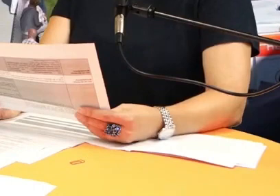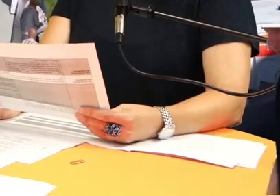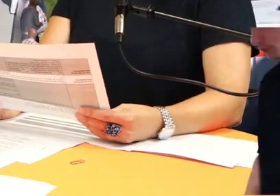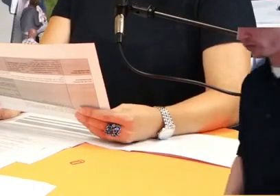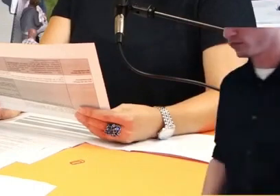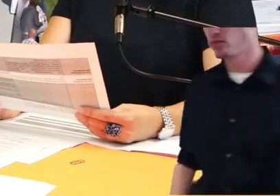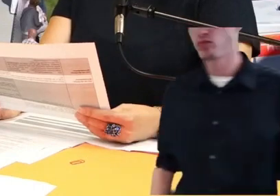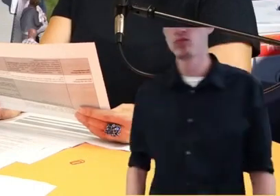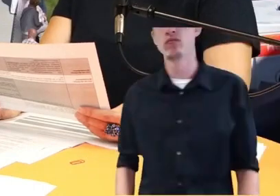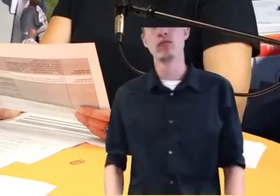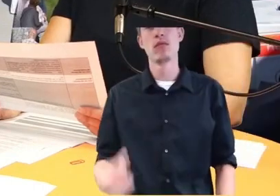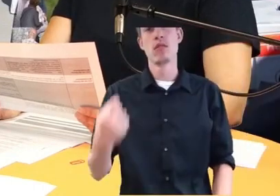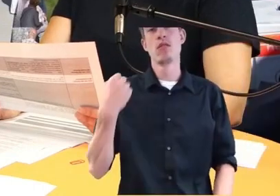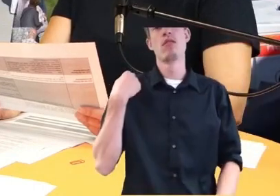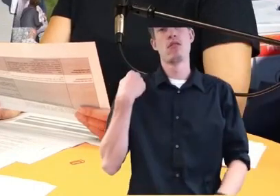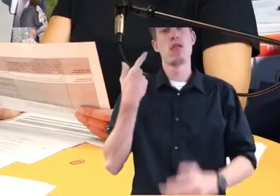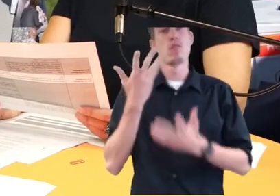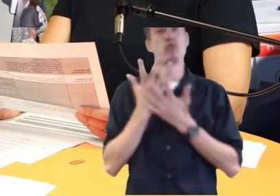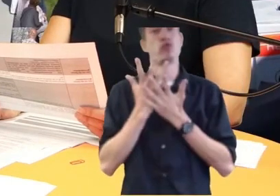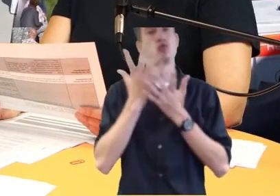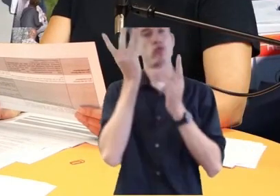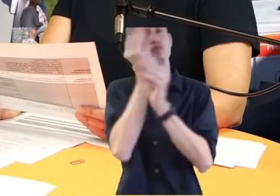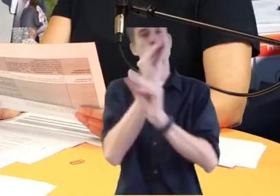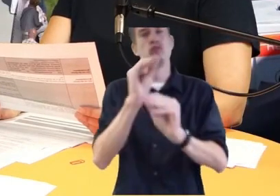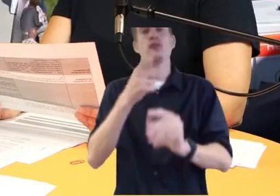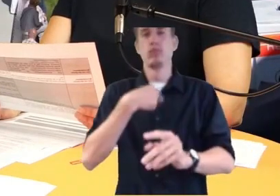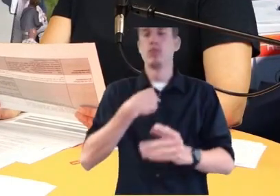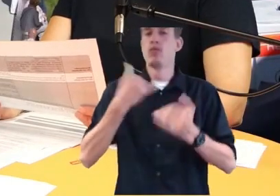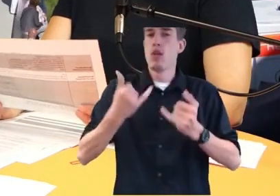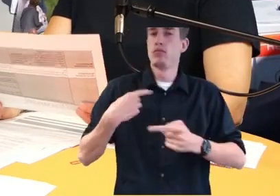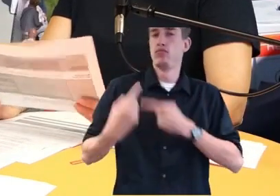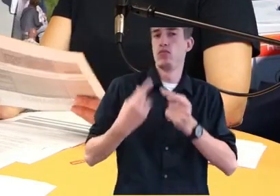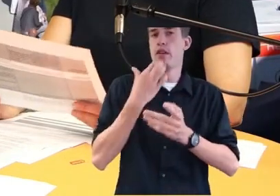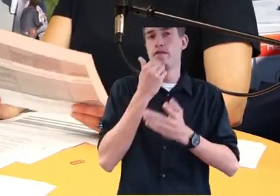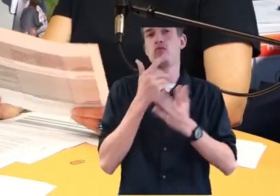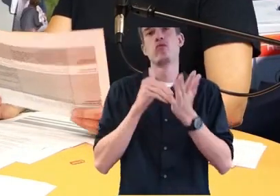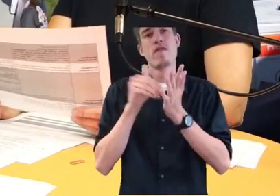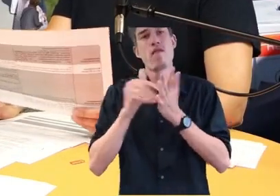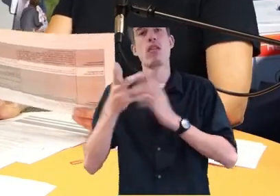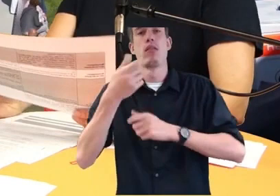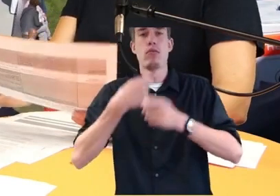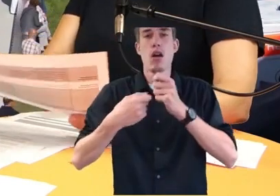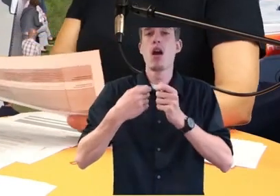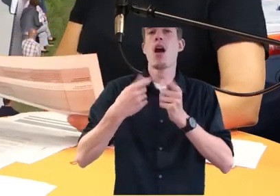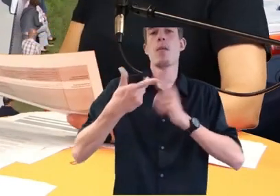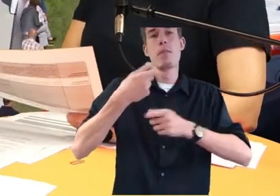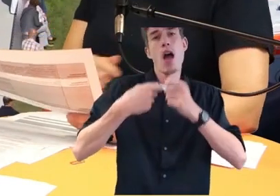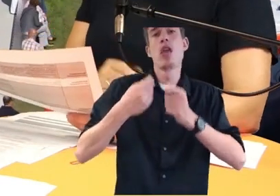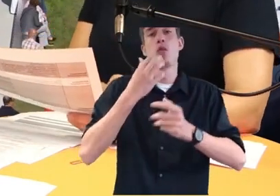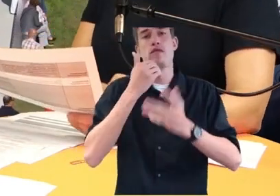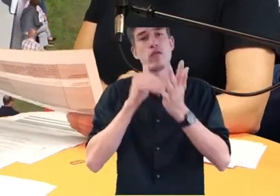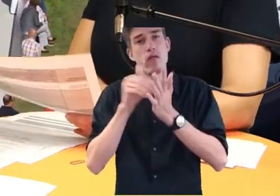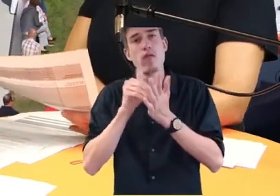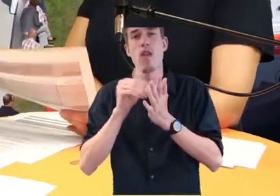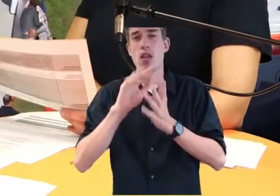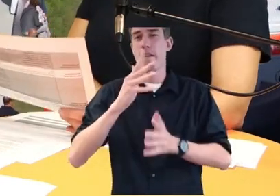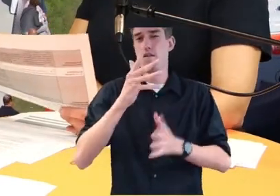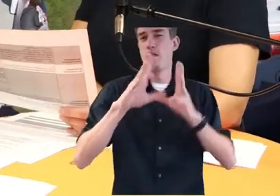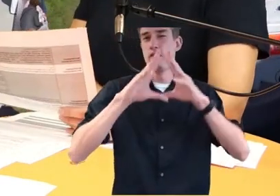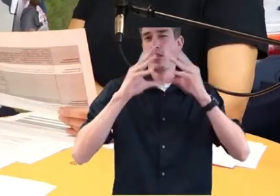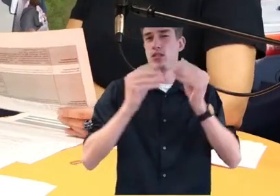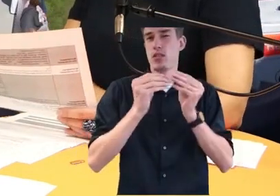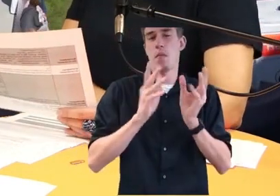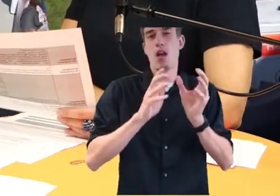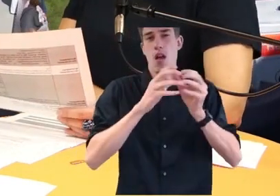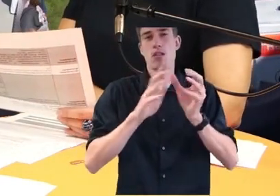Beschaffung voranzutreiben. Und er bezieht sich ja da auch auf den Gerätewagenbehandlung, der Teileinheitbehandlung, also einer der fünf Teileinheiten, und